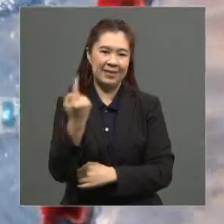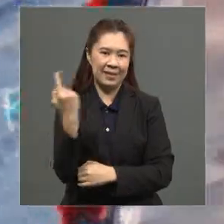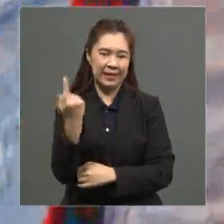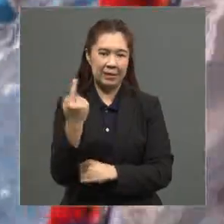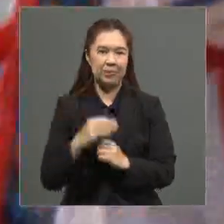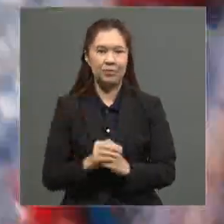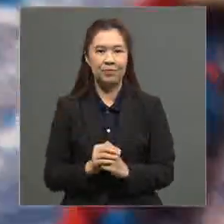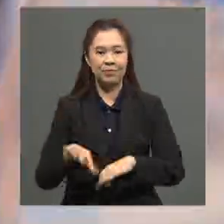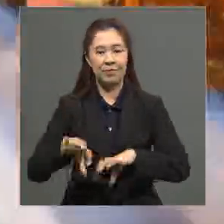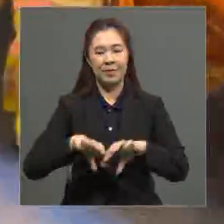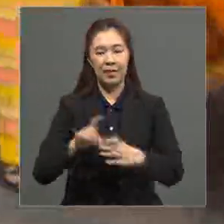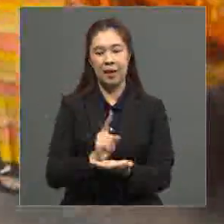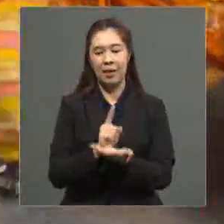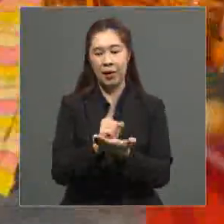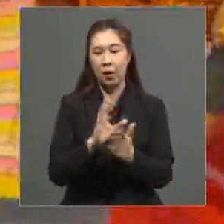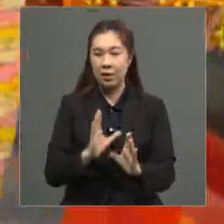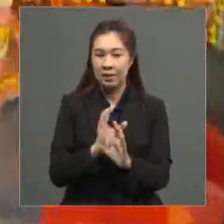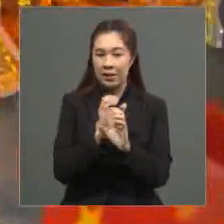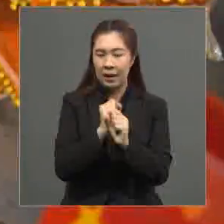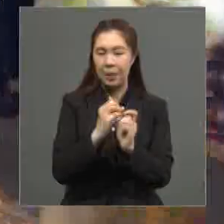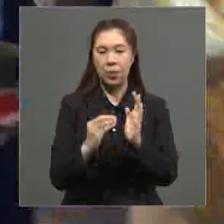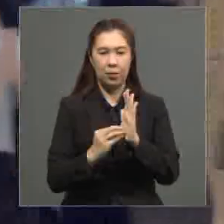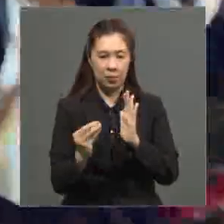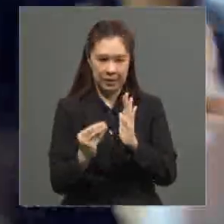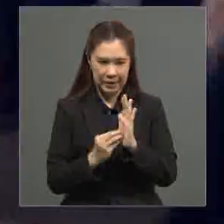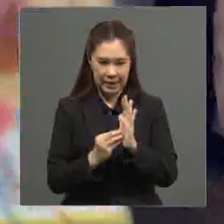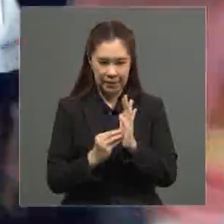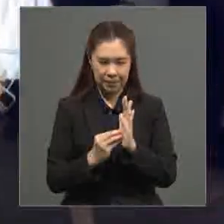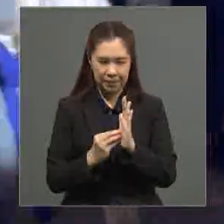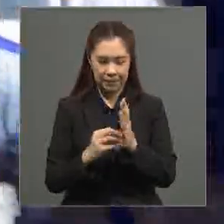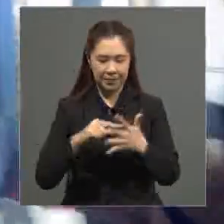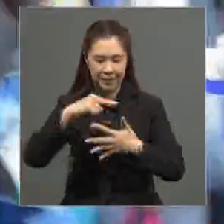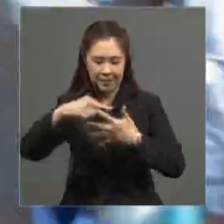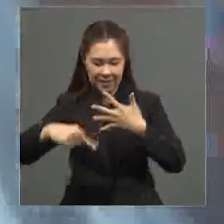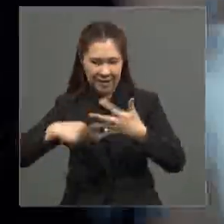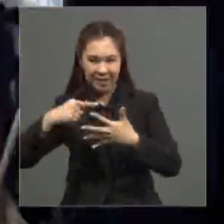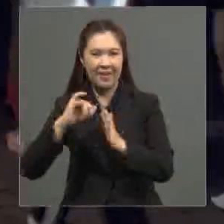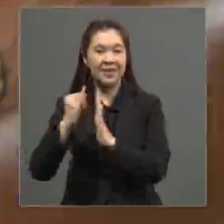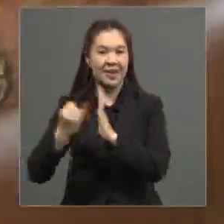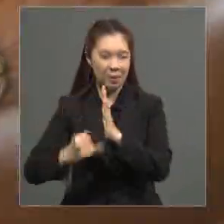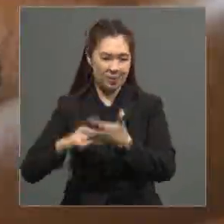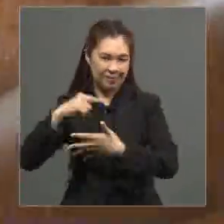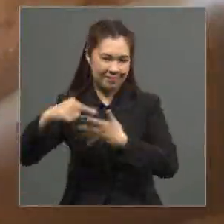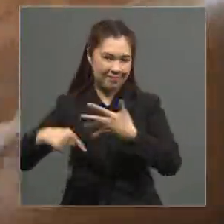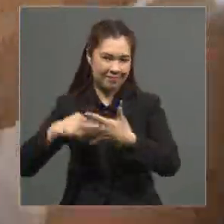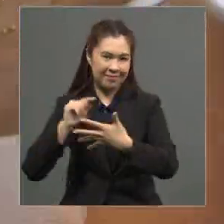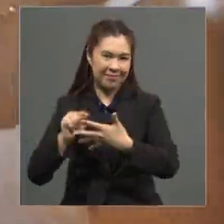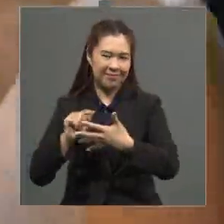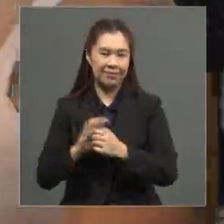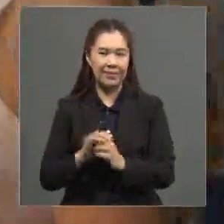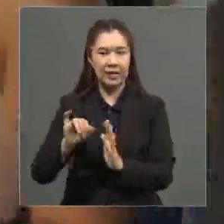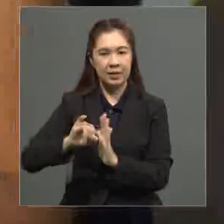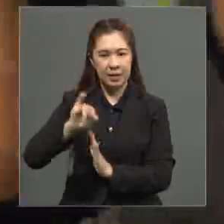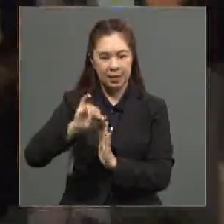สรุปจัดงานลอยกระทงทั้งในกรุงเทพมหานครและ 5จังหวัดอัตลักษณ์กันหน่อยนะครับคือ 5จังหวัดอัตลักษณ์ก็